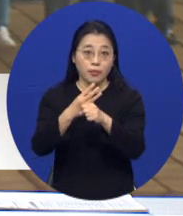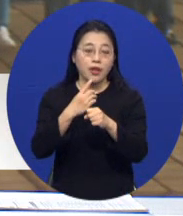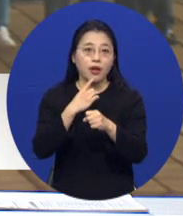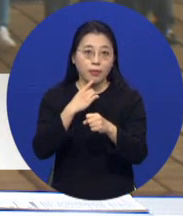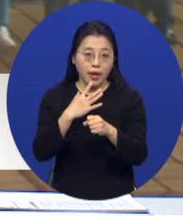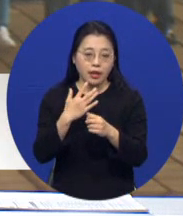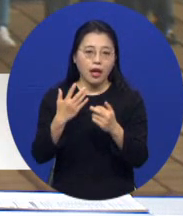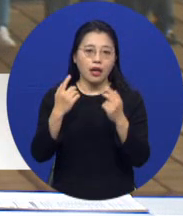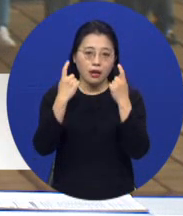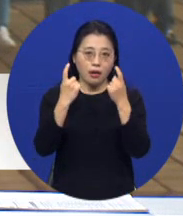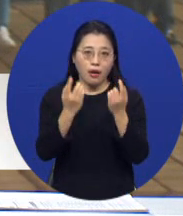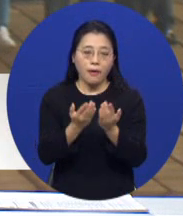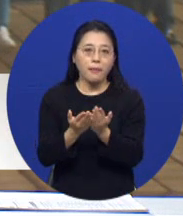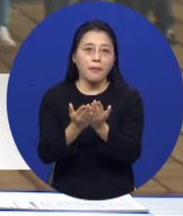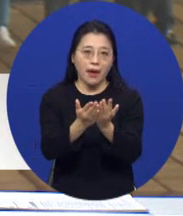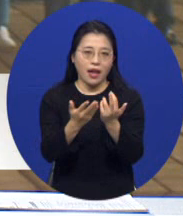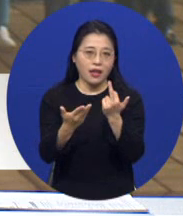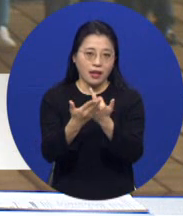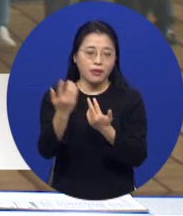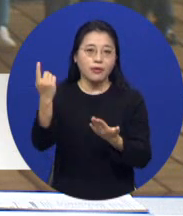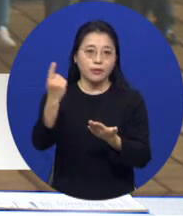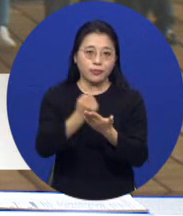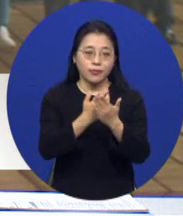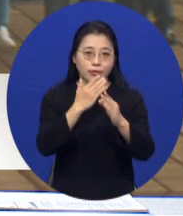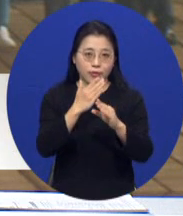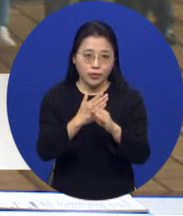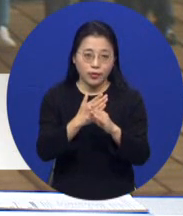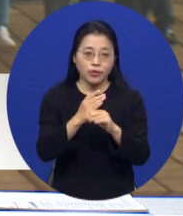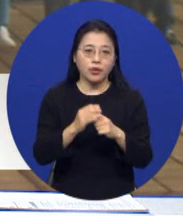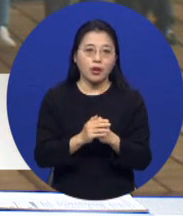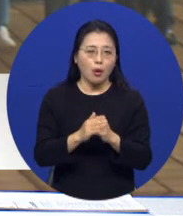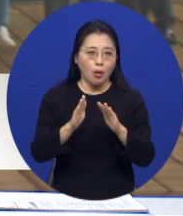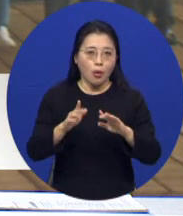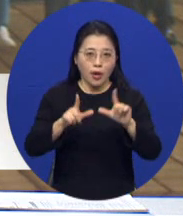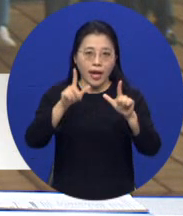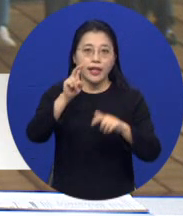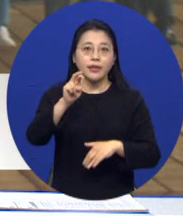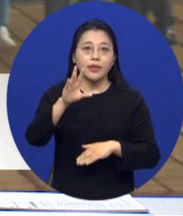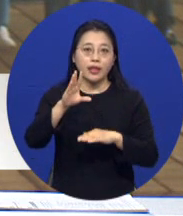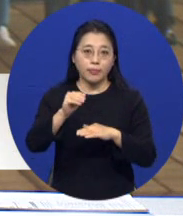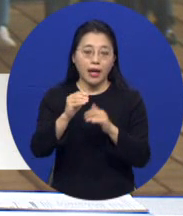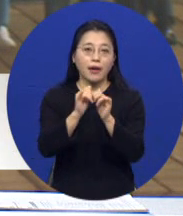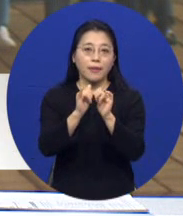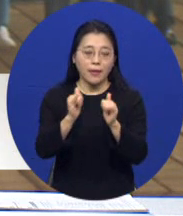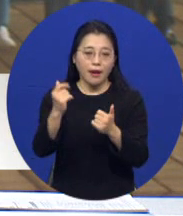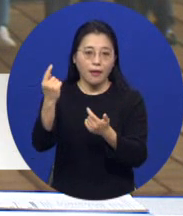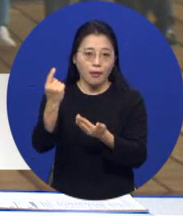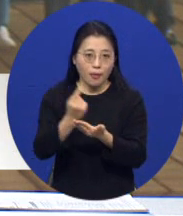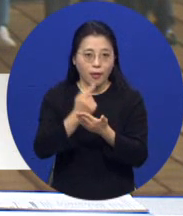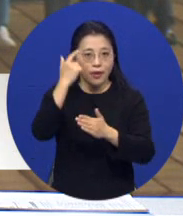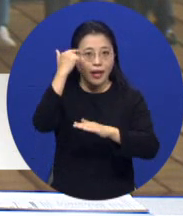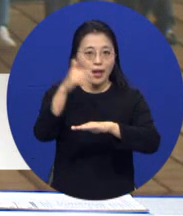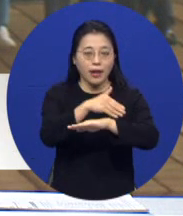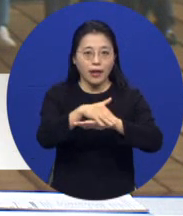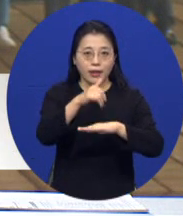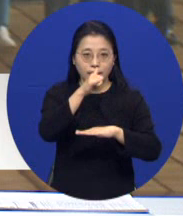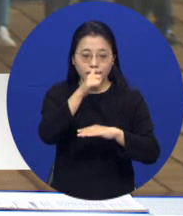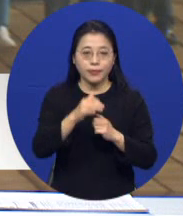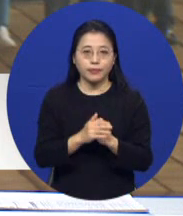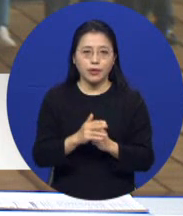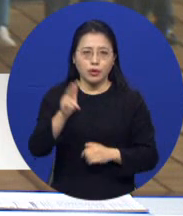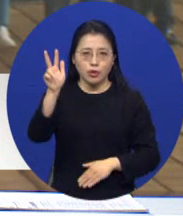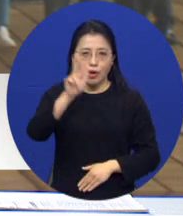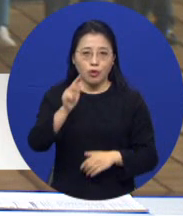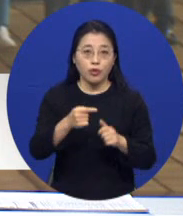제주를 찾았는데요 올해 크루즈 관광객 12만명이 제주를 찾을 예정입니다 또한 국내 최초로